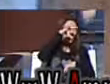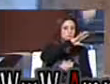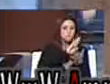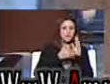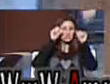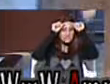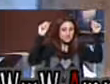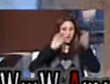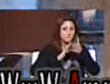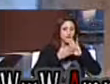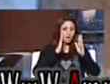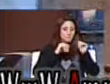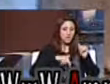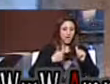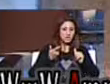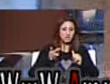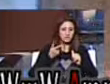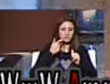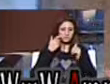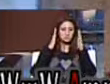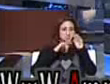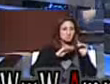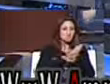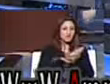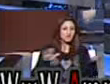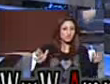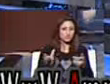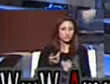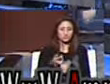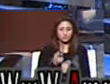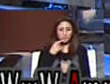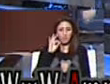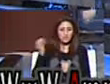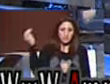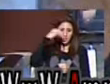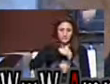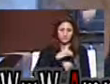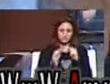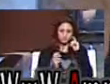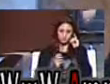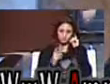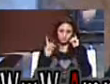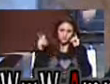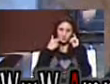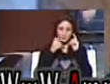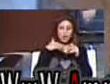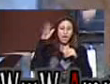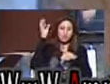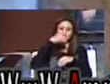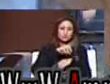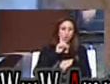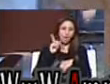مصر، ويا ريت ما يكونش ليها مقر سفاره في مصر. الانبا كيرلس اسقف نجع حمادي